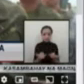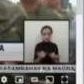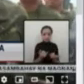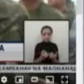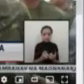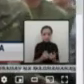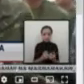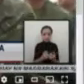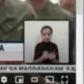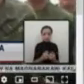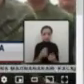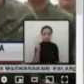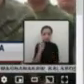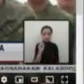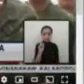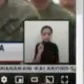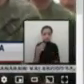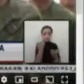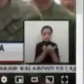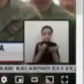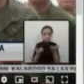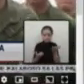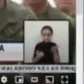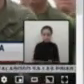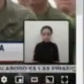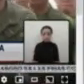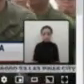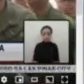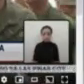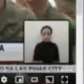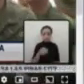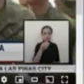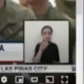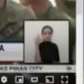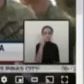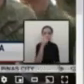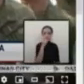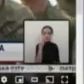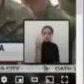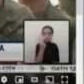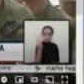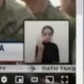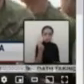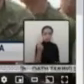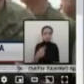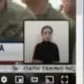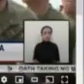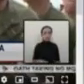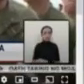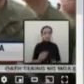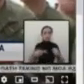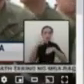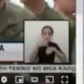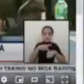ng equipment, air assets, hindi lamang ng Philippine Air Force kundi